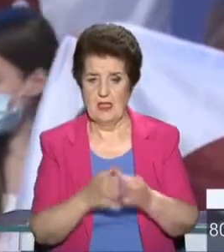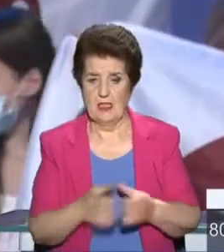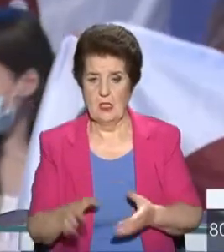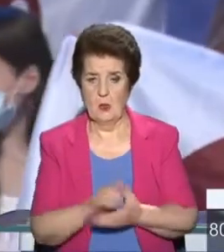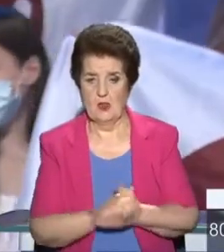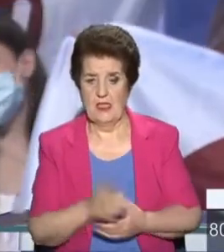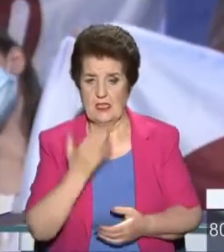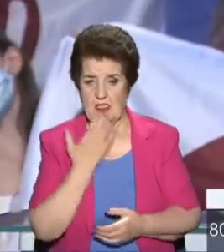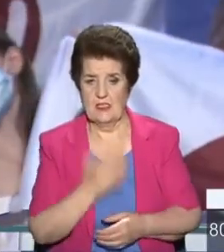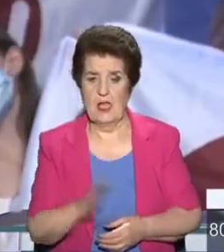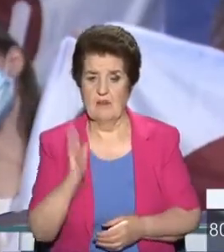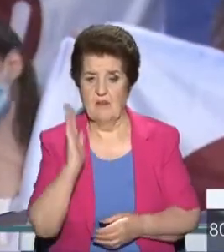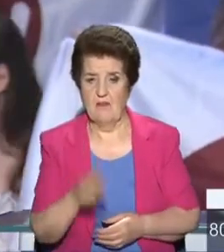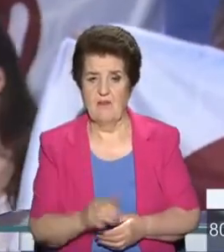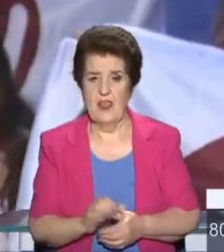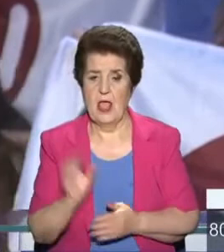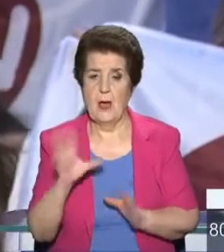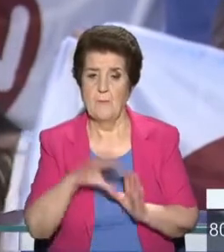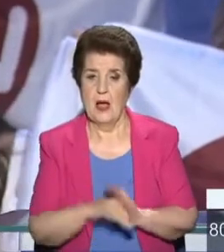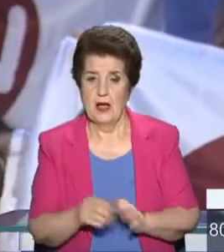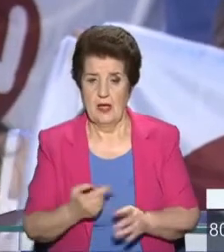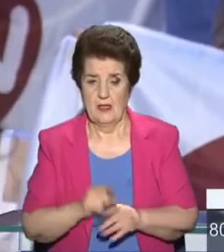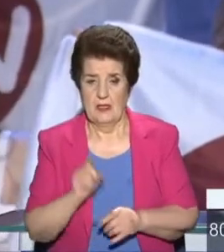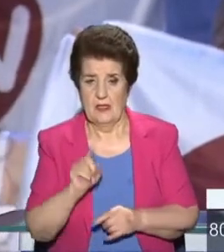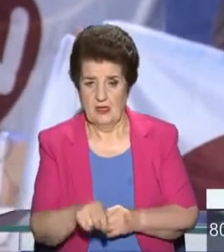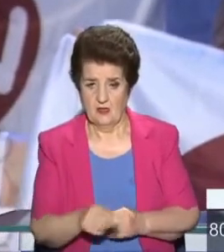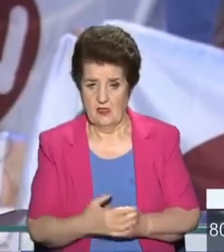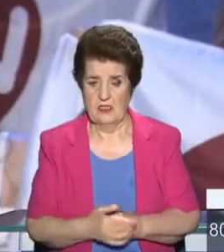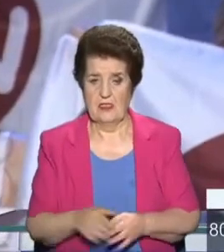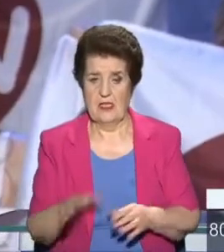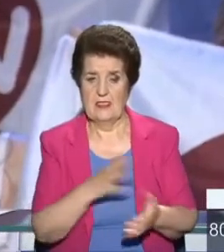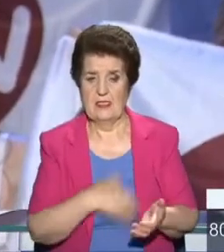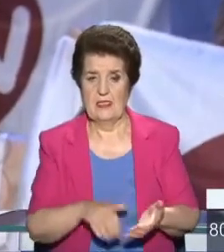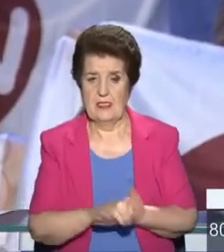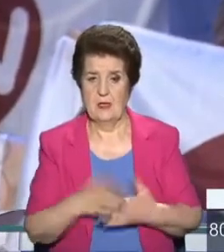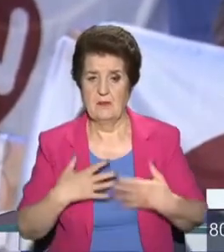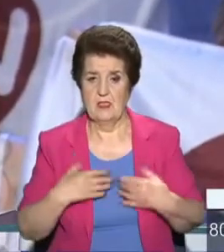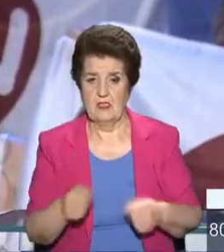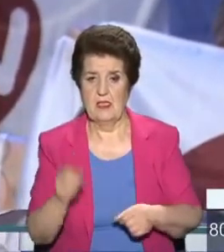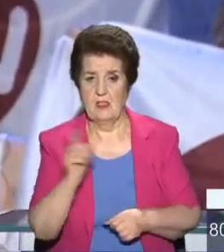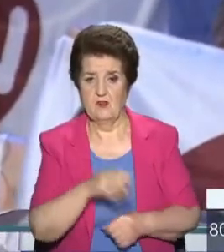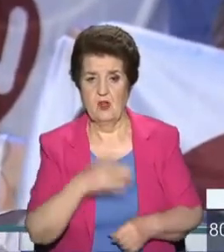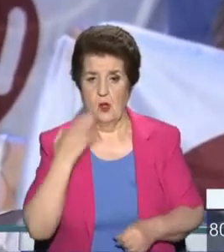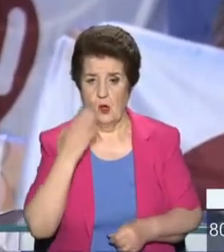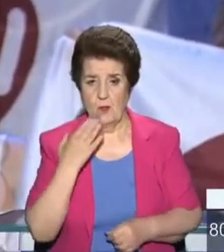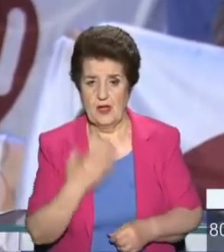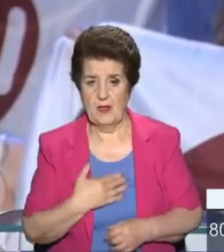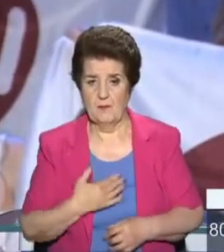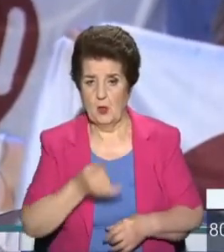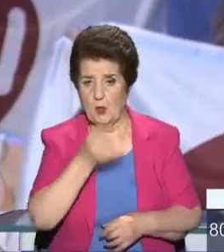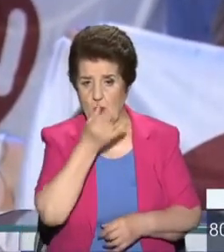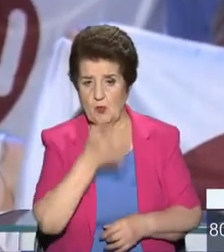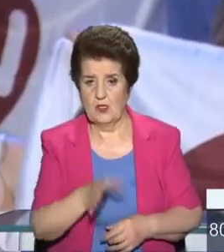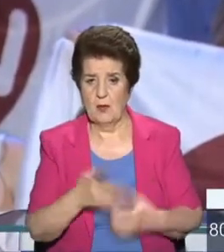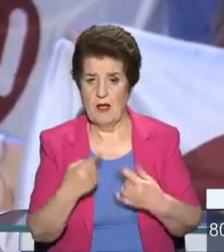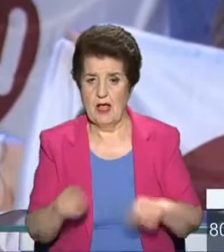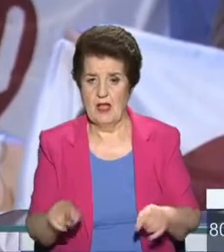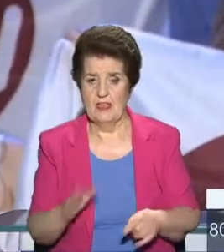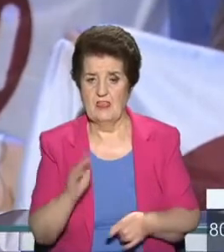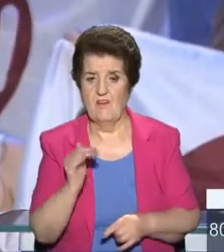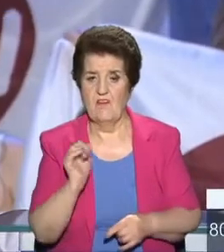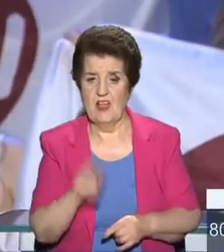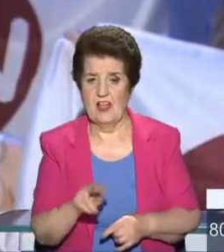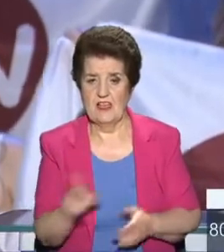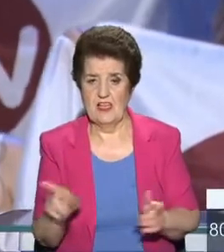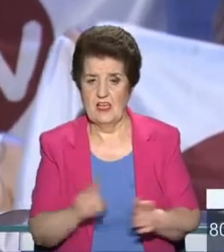va fi parte a acestei coaliții și a insistat pentru conectare sistemul de sănătate la ce oră românesc cu noi nu putem să fim altfel decât